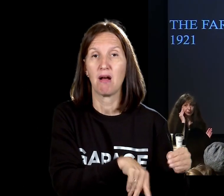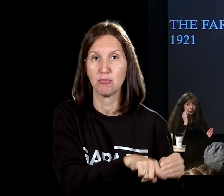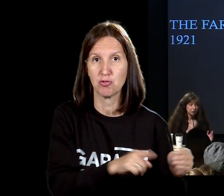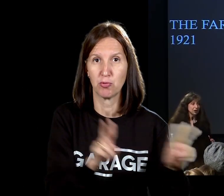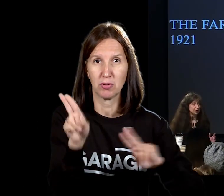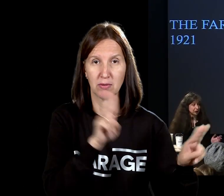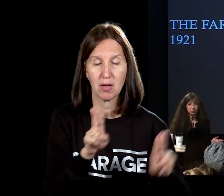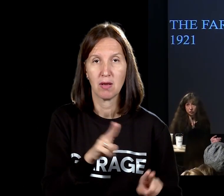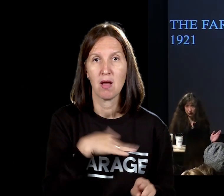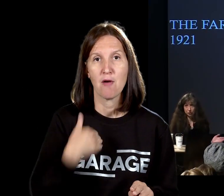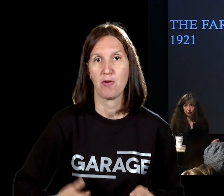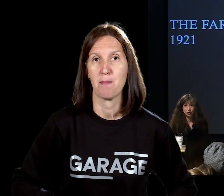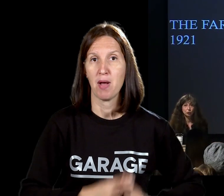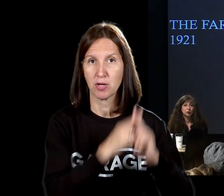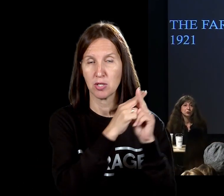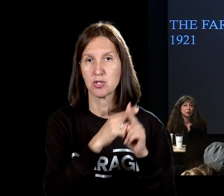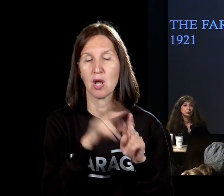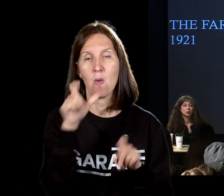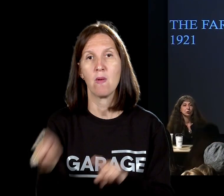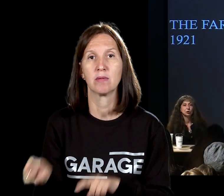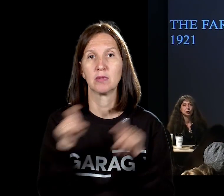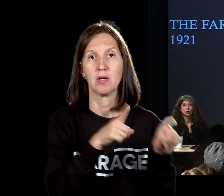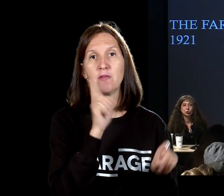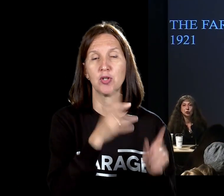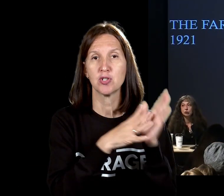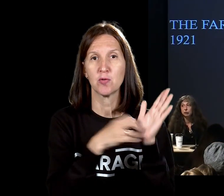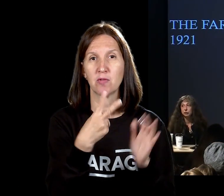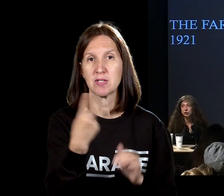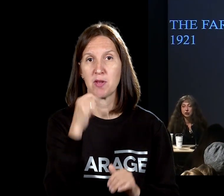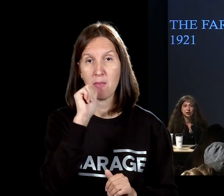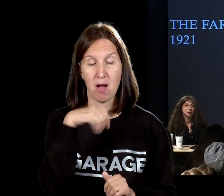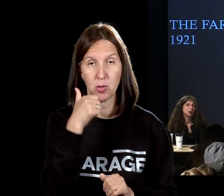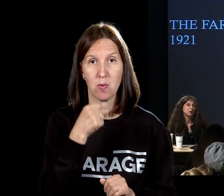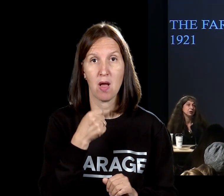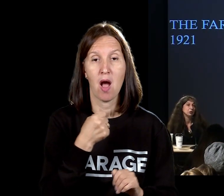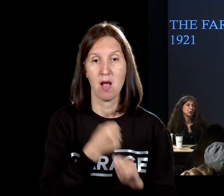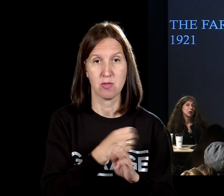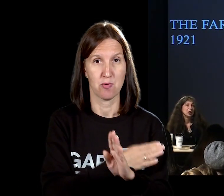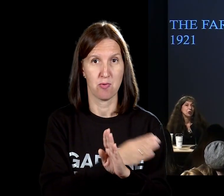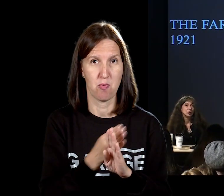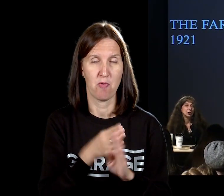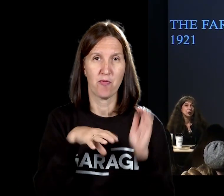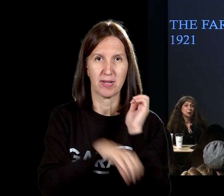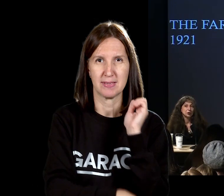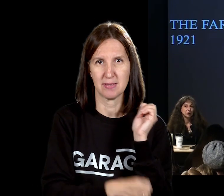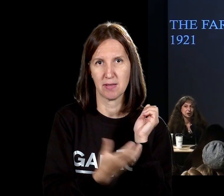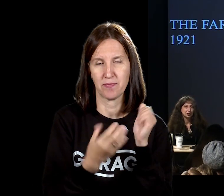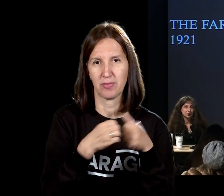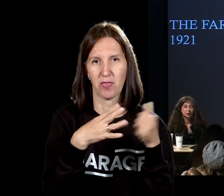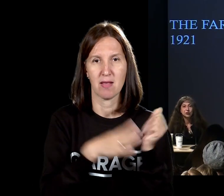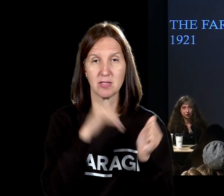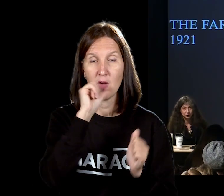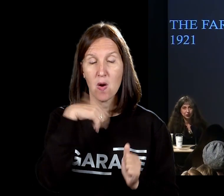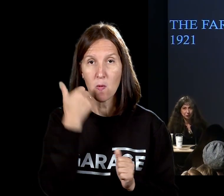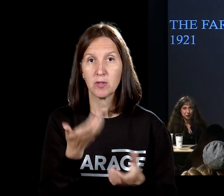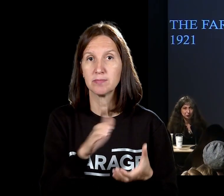в 1920-21 году. В это время он еще до этого, в конце 10-х годов, он знакомится как раз